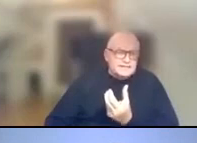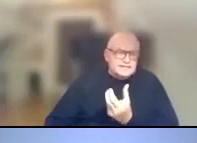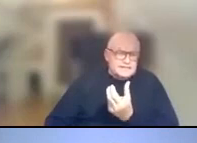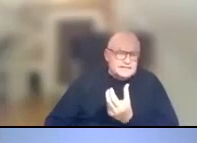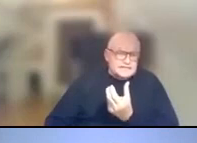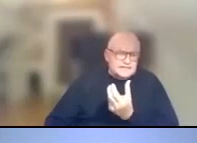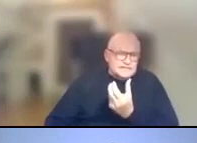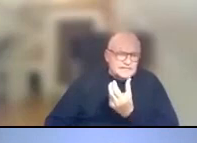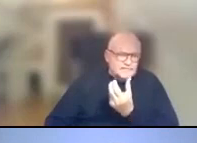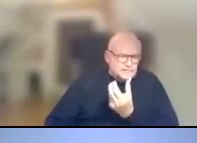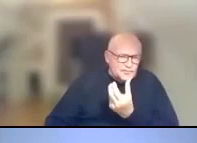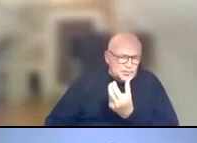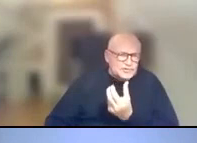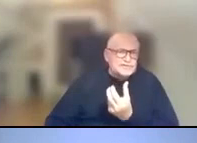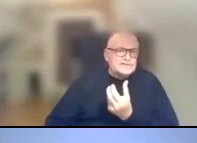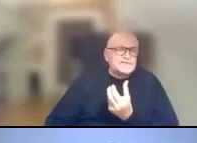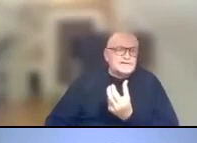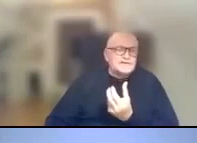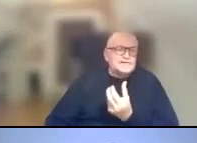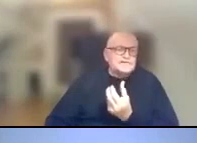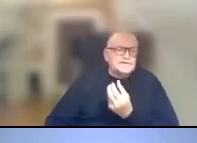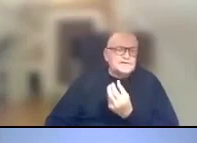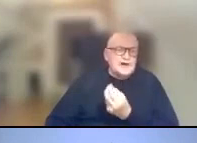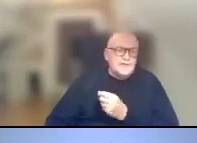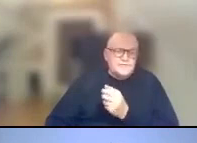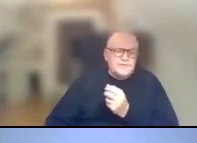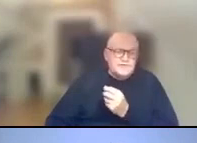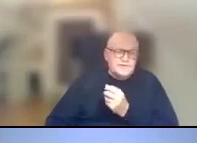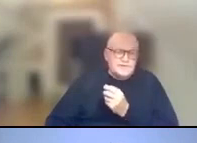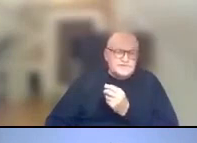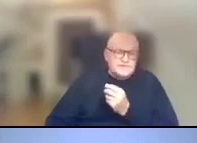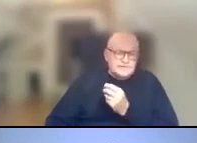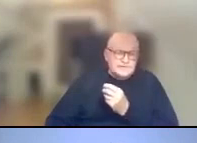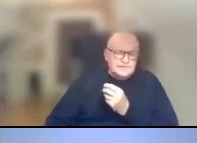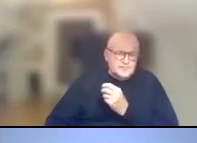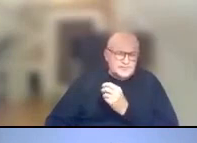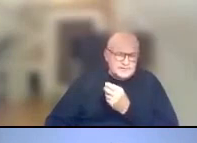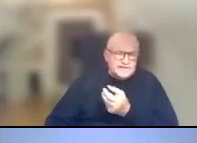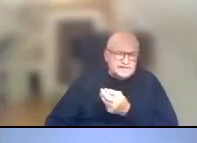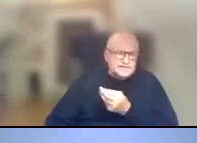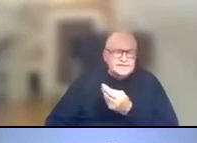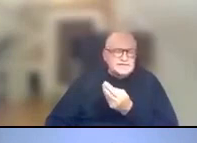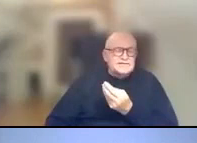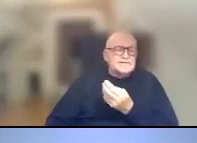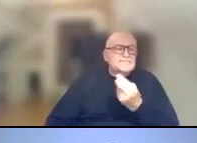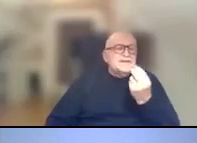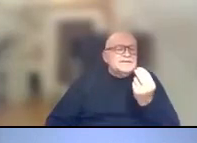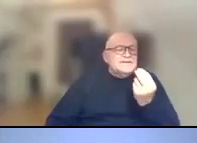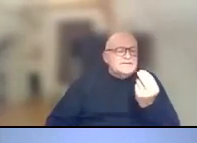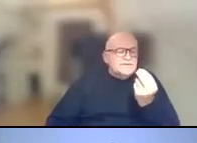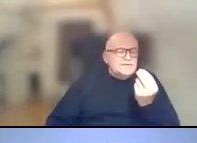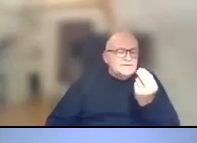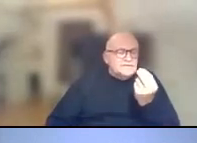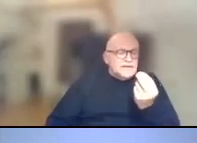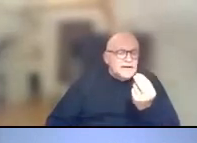Arbeitsklimas, das begünstigend wirkt auf die Täterinnen und Täter,